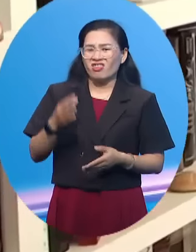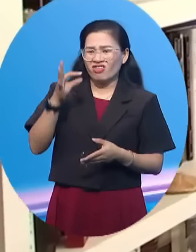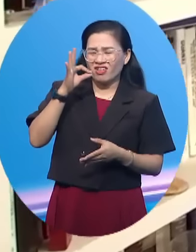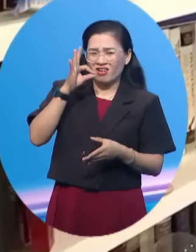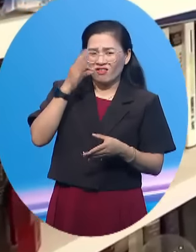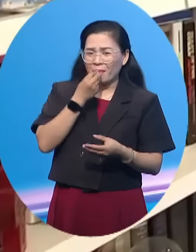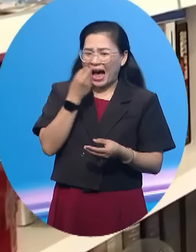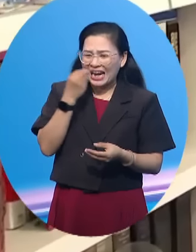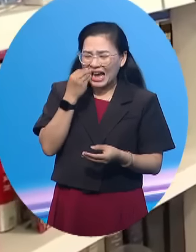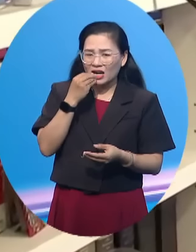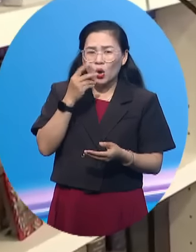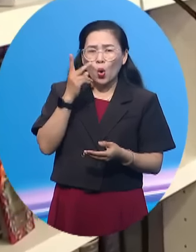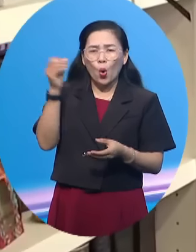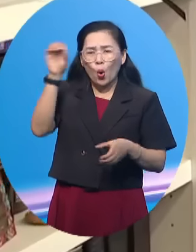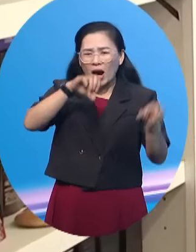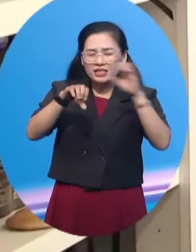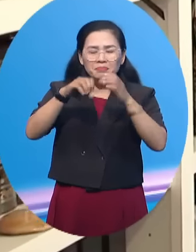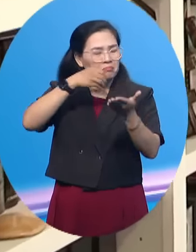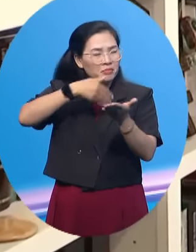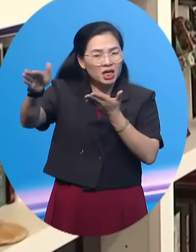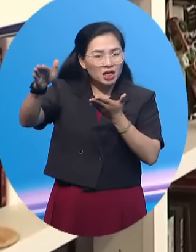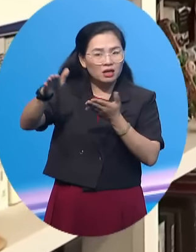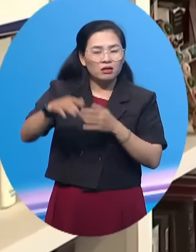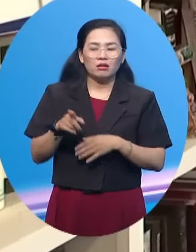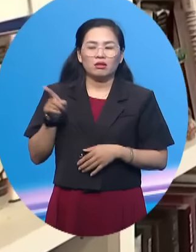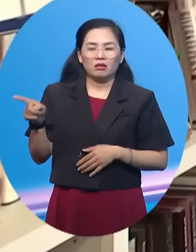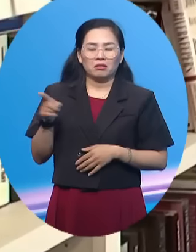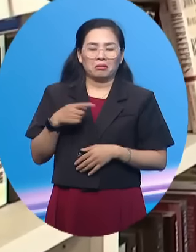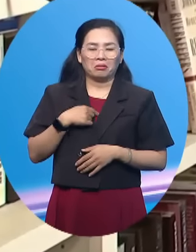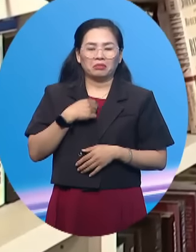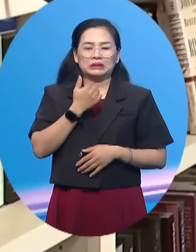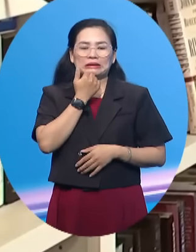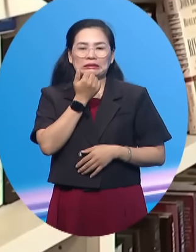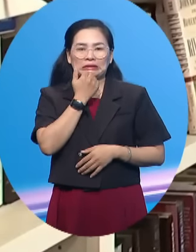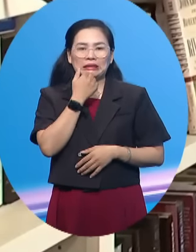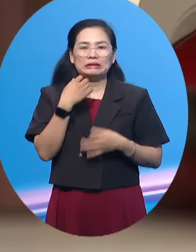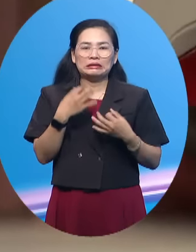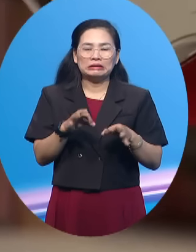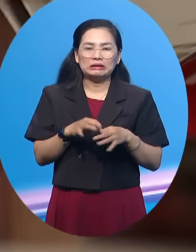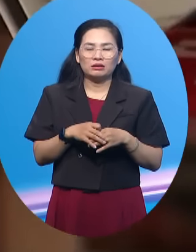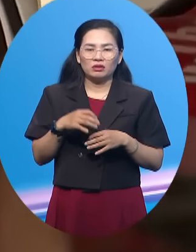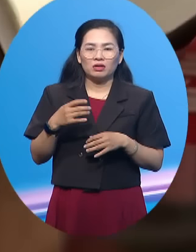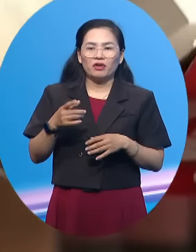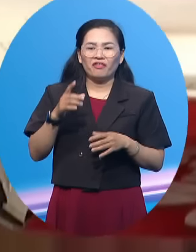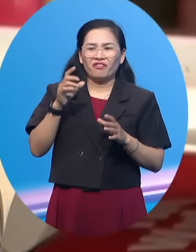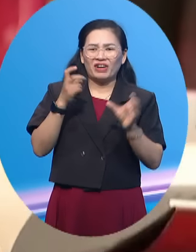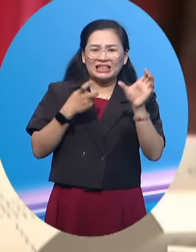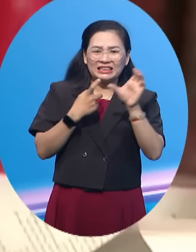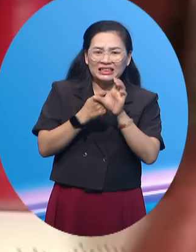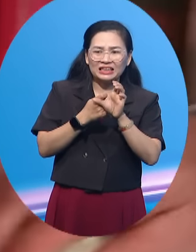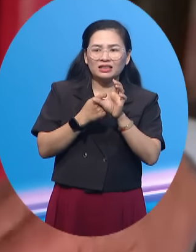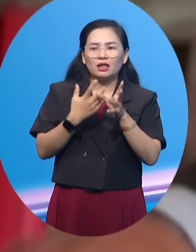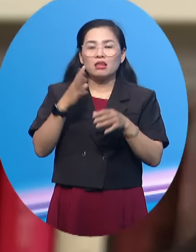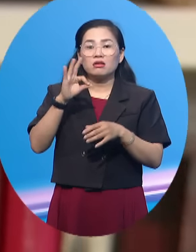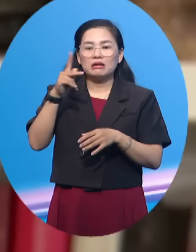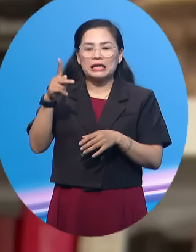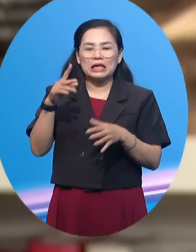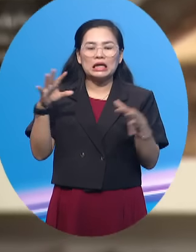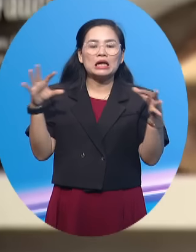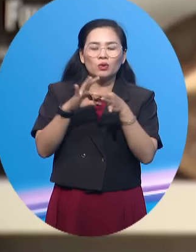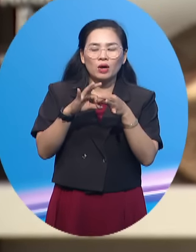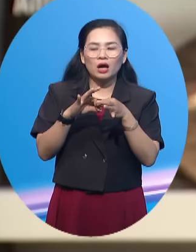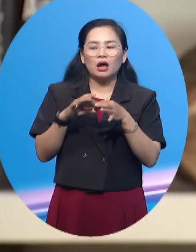Ông Kennedy từng bị chỉ trích vì đưa ra những tuyên bố y khoa sai sự thật, bao gồm việc vaccine liên quan đến chứng tự kỷ.